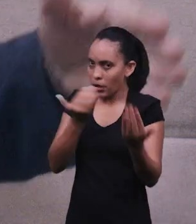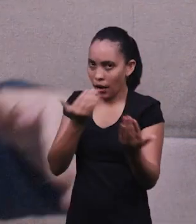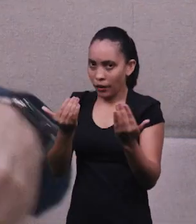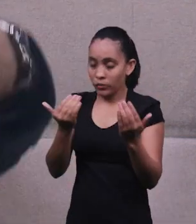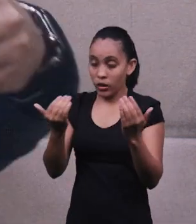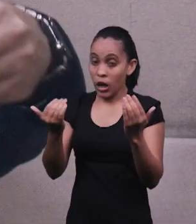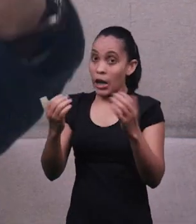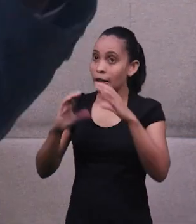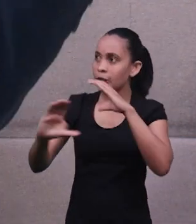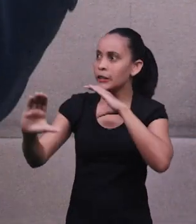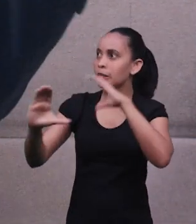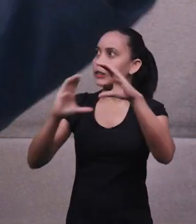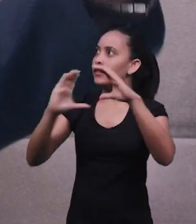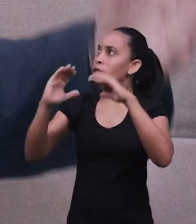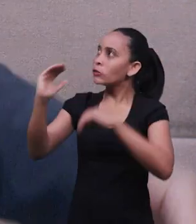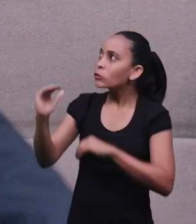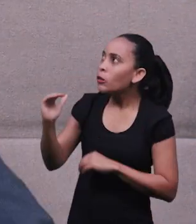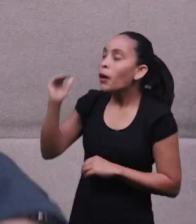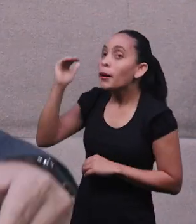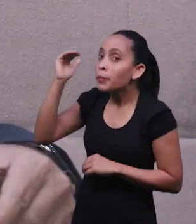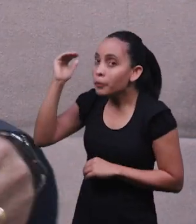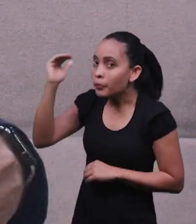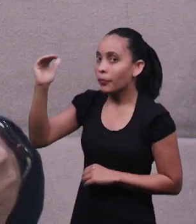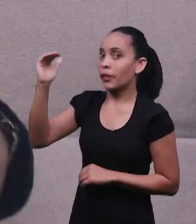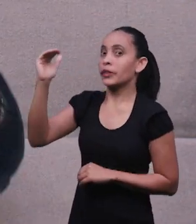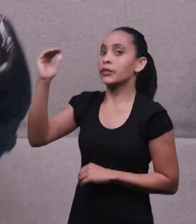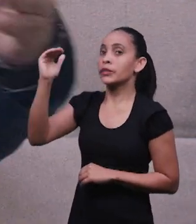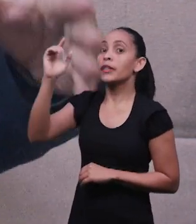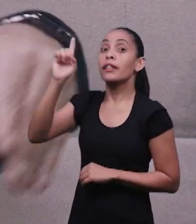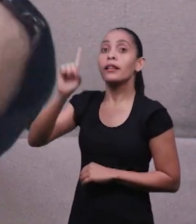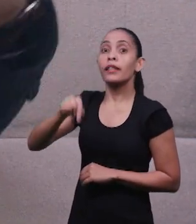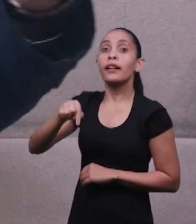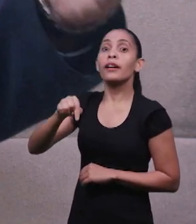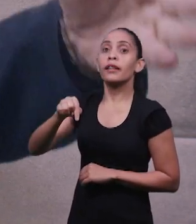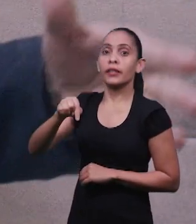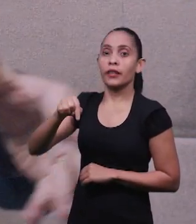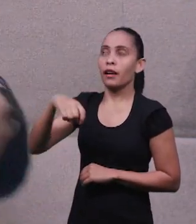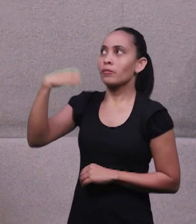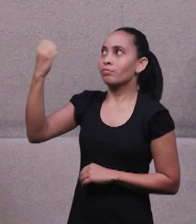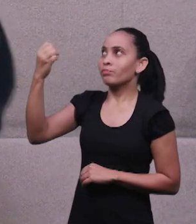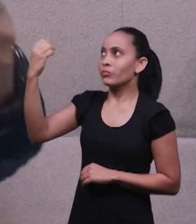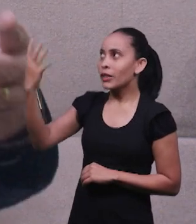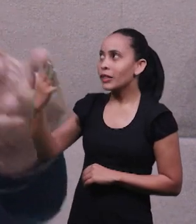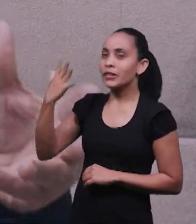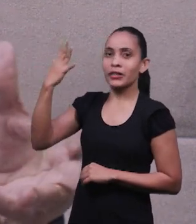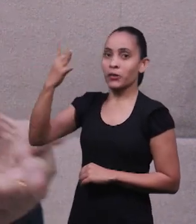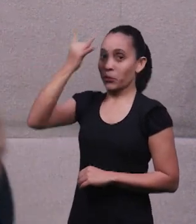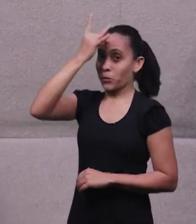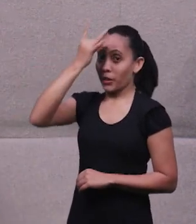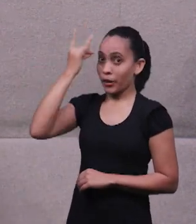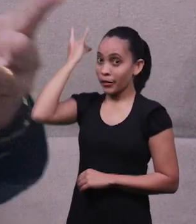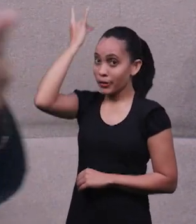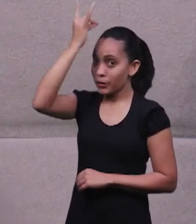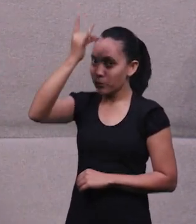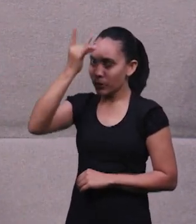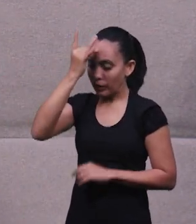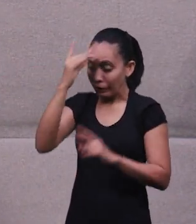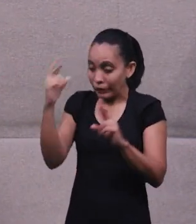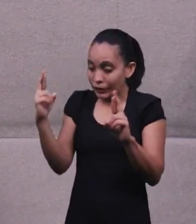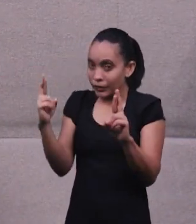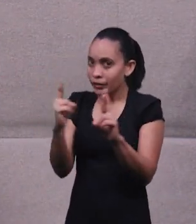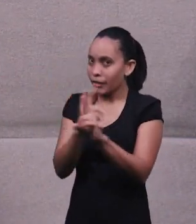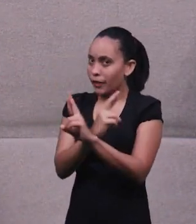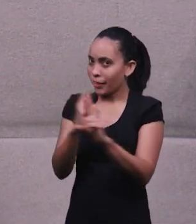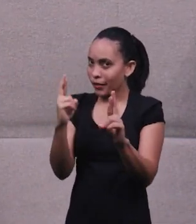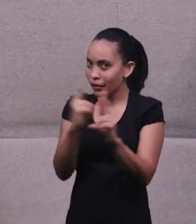louanges, Cantique des Cantiques, est l'action, c'est l'inspiration du Saint-Esprit dans ce